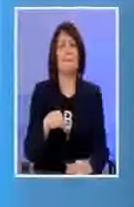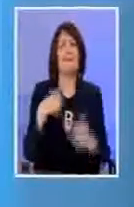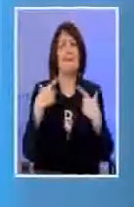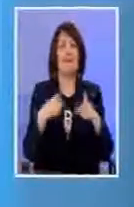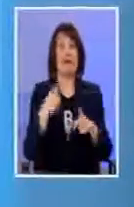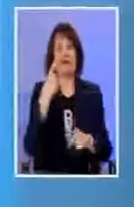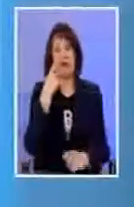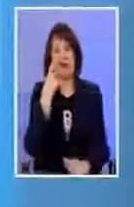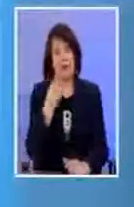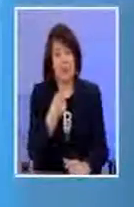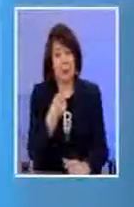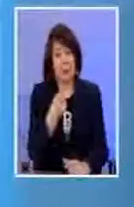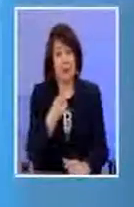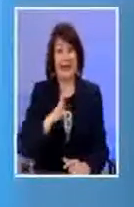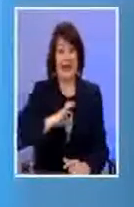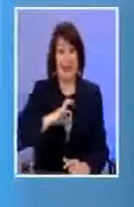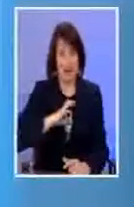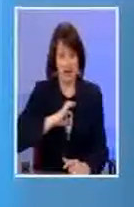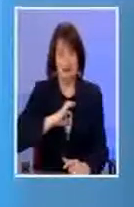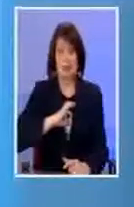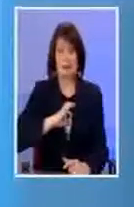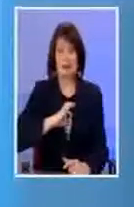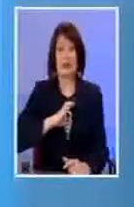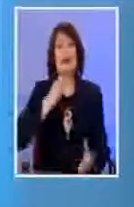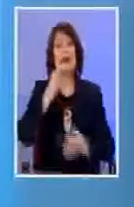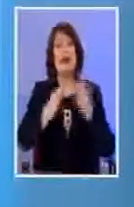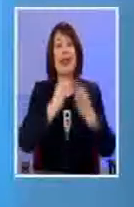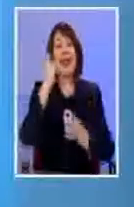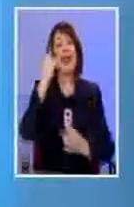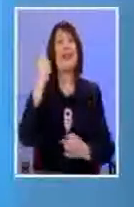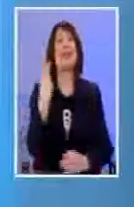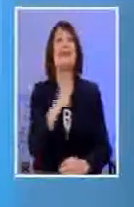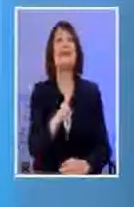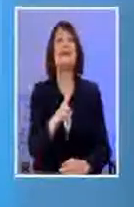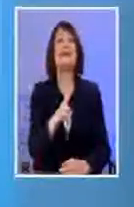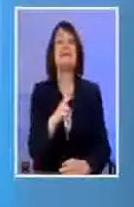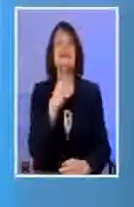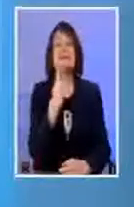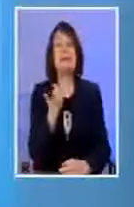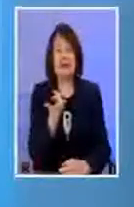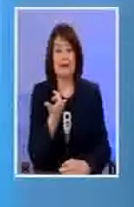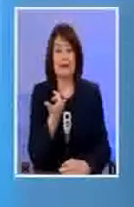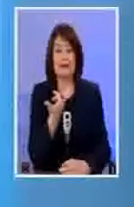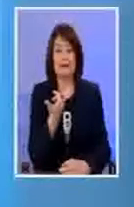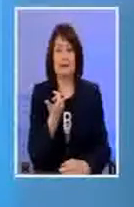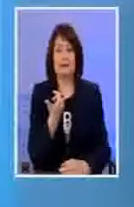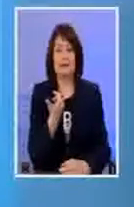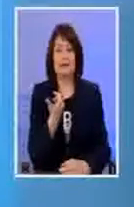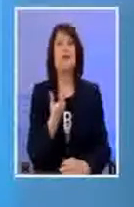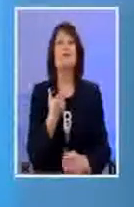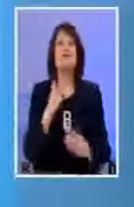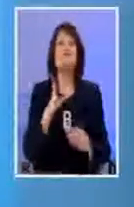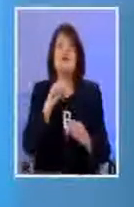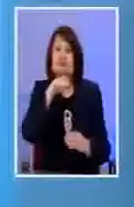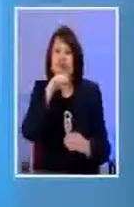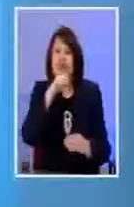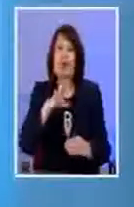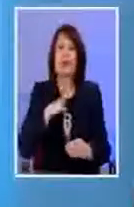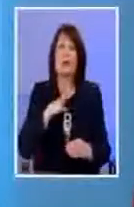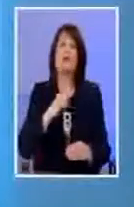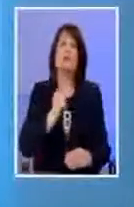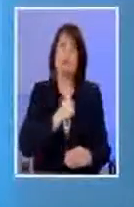δούμε, λοιπόν, η Λένα Κισίδου μας μιλάει για μία δική της ιδέα που θα έλεγα ότι χαρακτηρίζεται από εξαιρετικό ανθρωπισμό και γι' αυτό θεώρησα